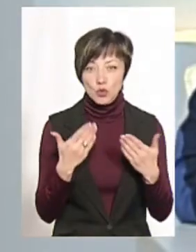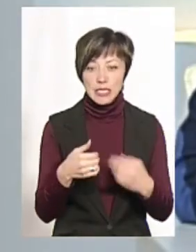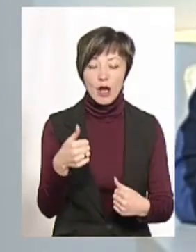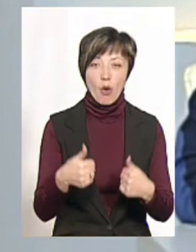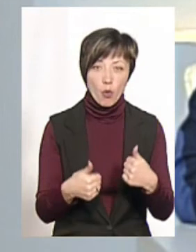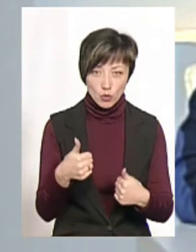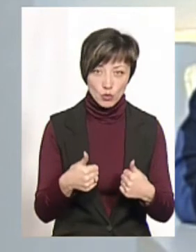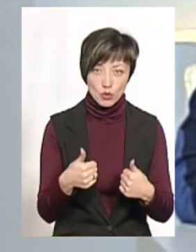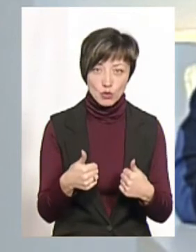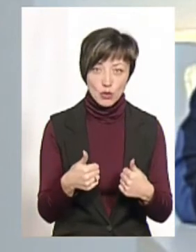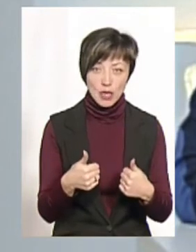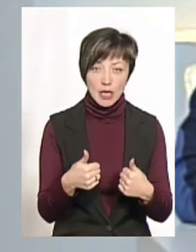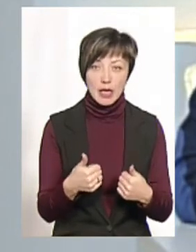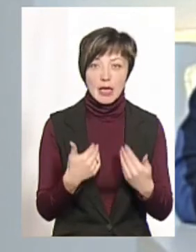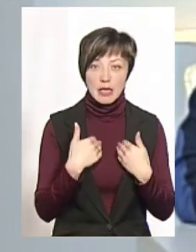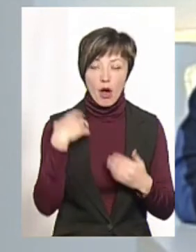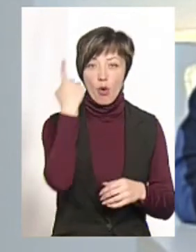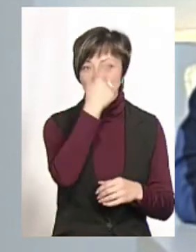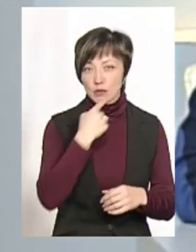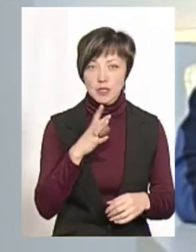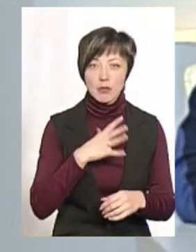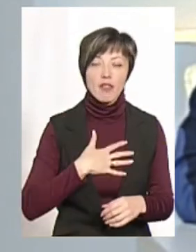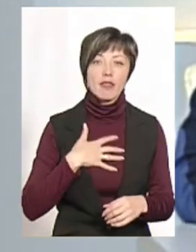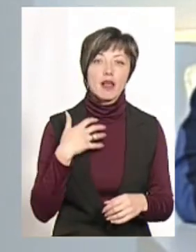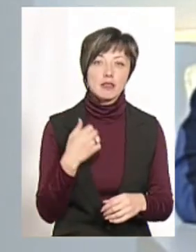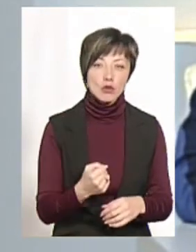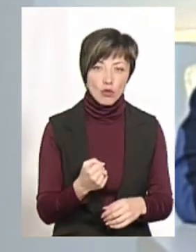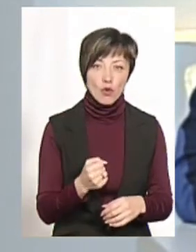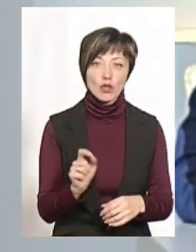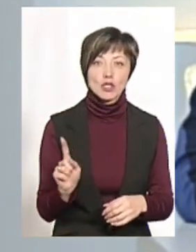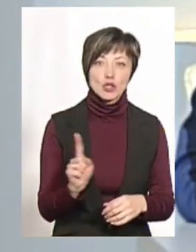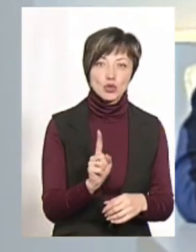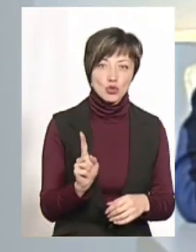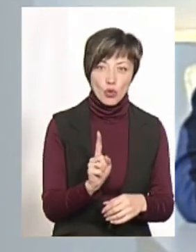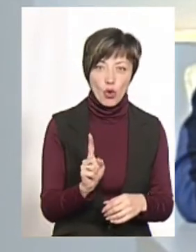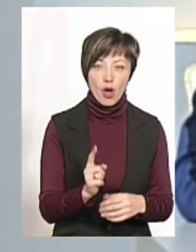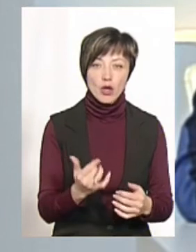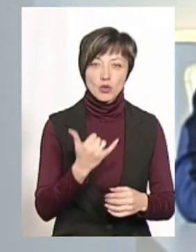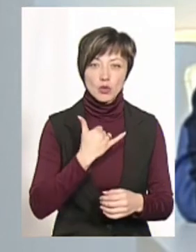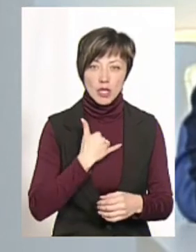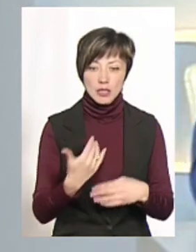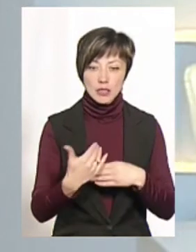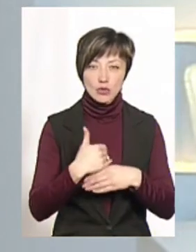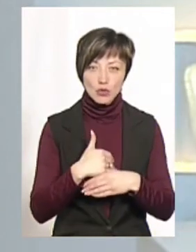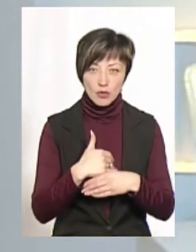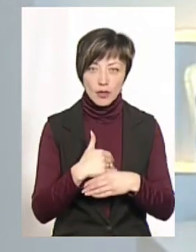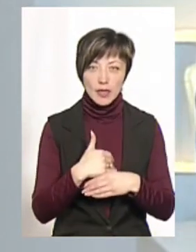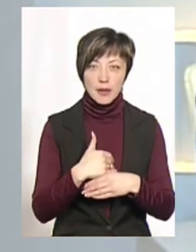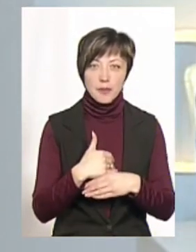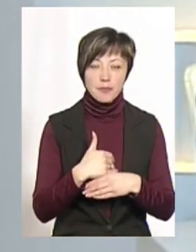безпосередньо конкурсу, ну, я особисто теж був незадоволений тим, що до нас зайшов